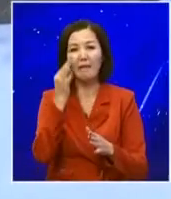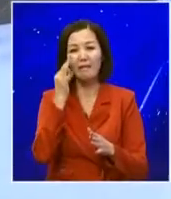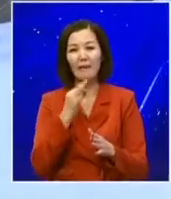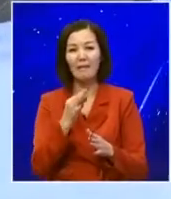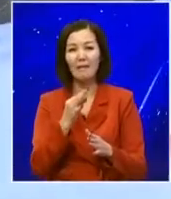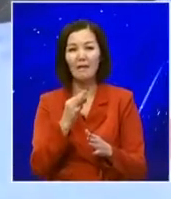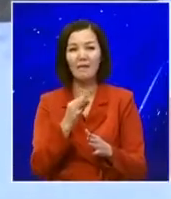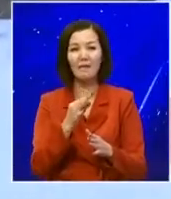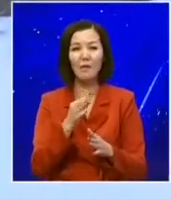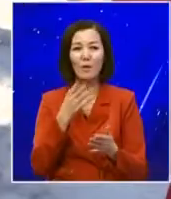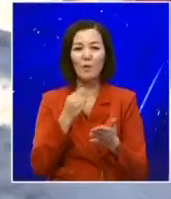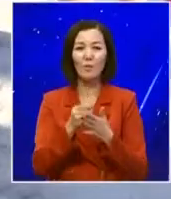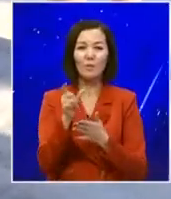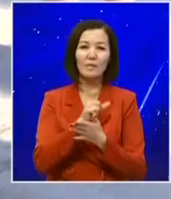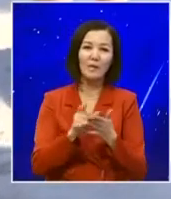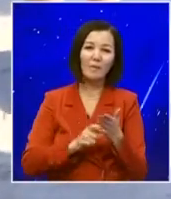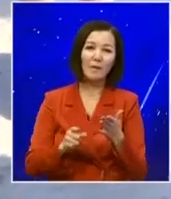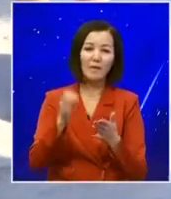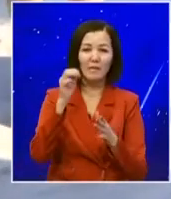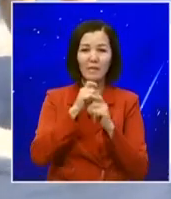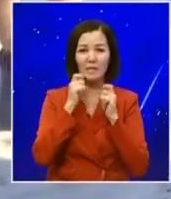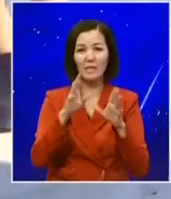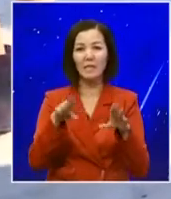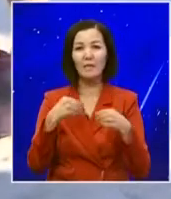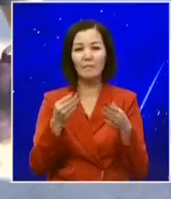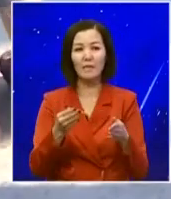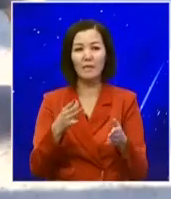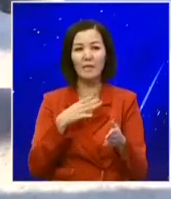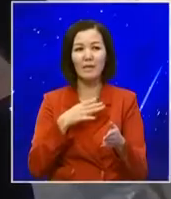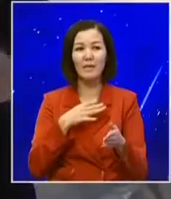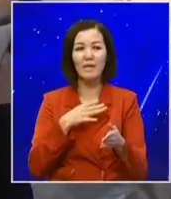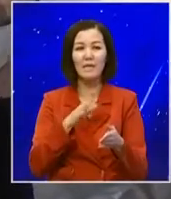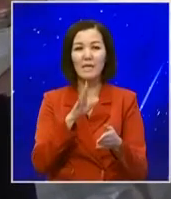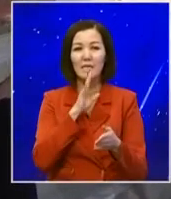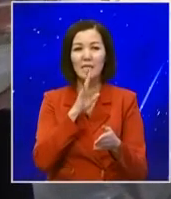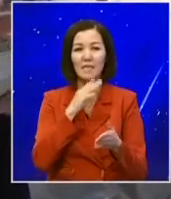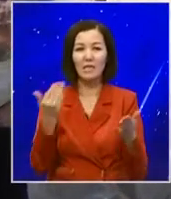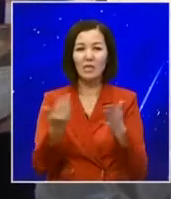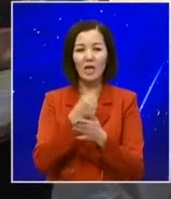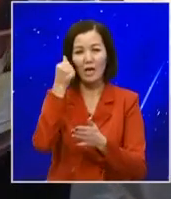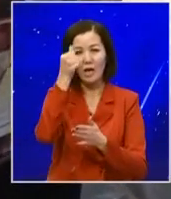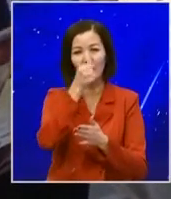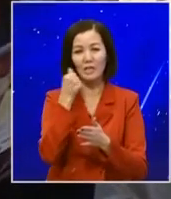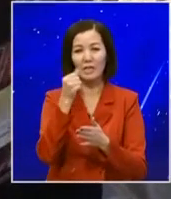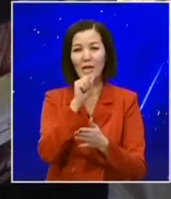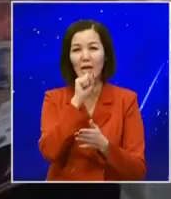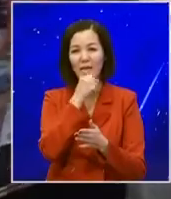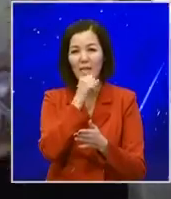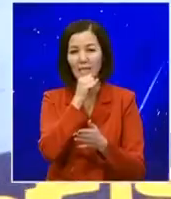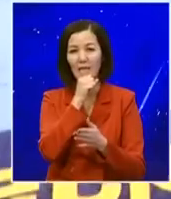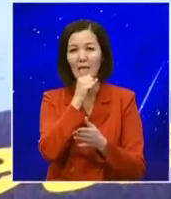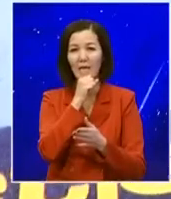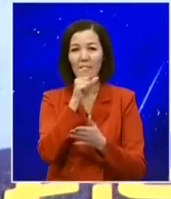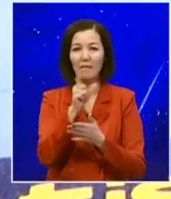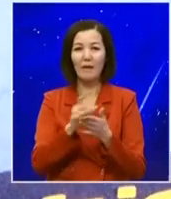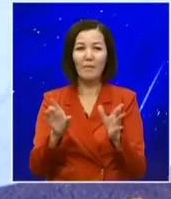оларды бейжай қалдырмады. Сыйлық берді. Кейін өнерлі де ақылды бүлдіршін жаңа жылдың бас кейіпкерлеріне арнап тақпақ айтты.